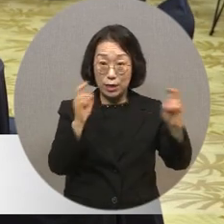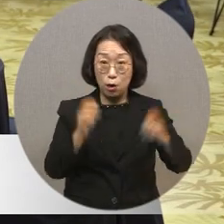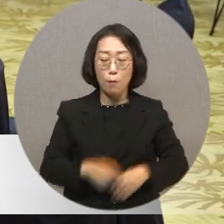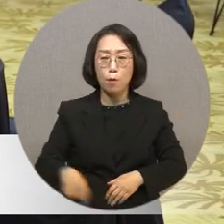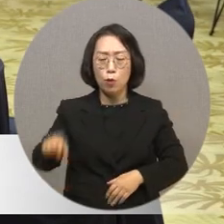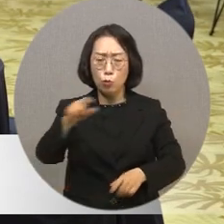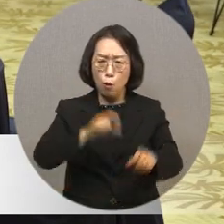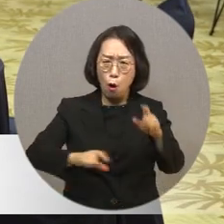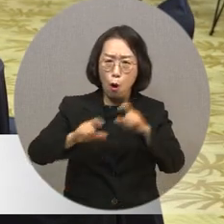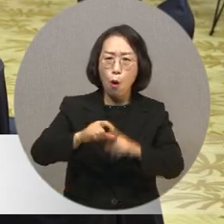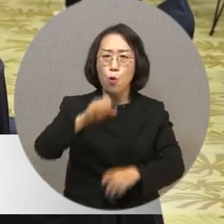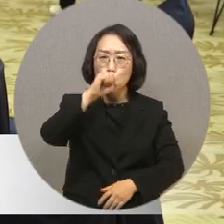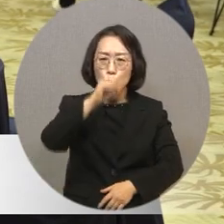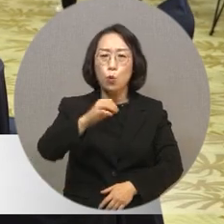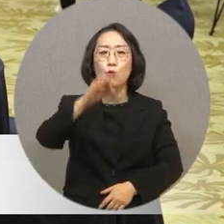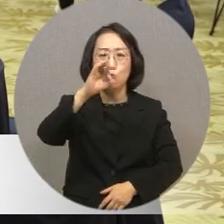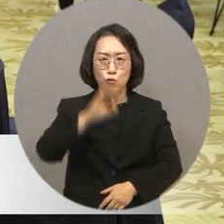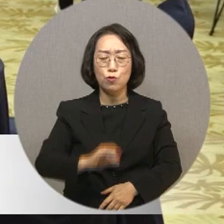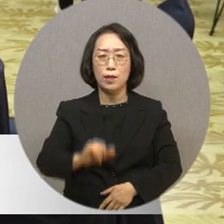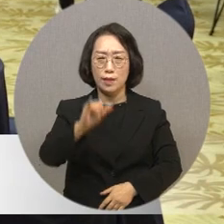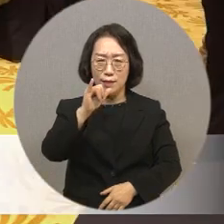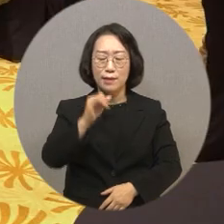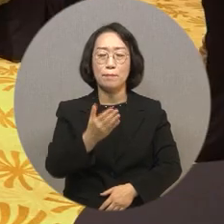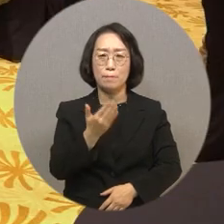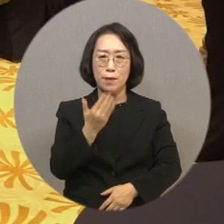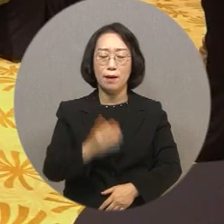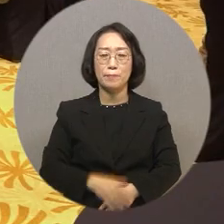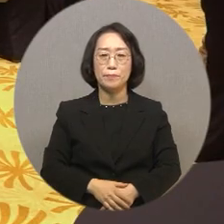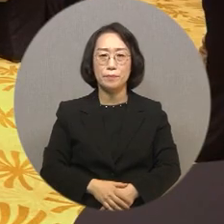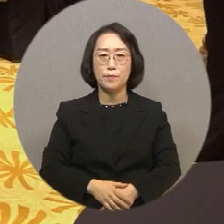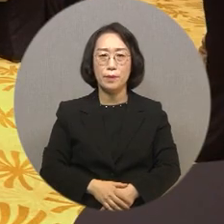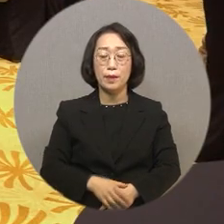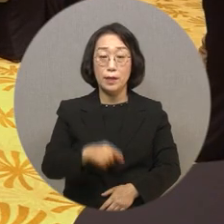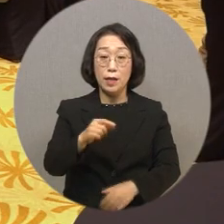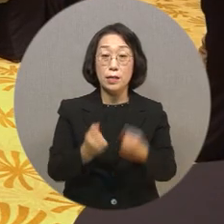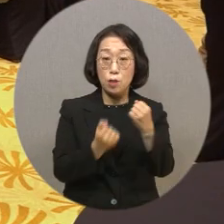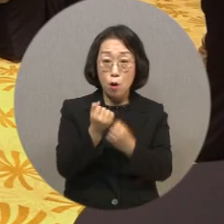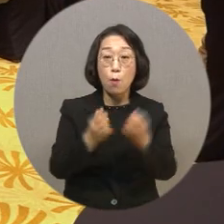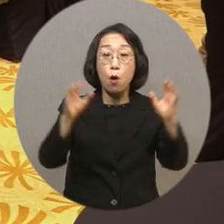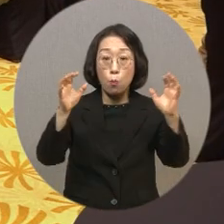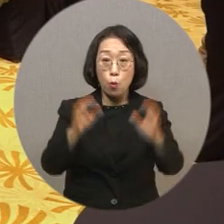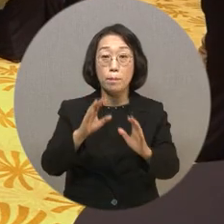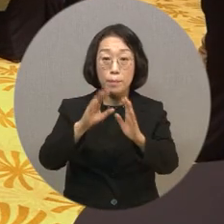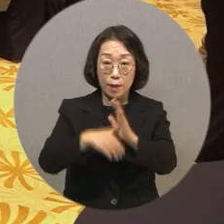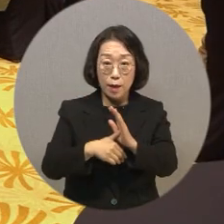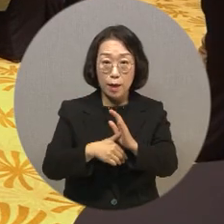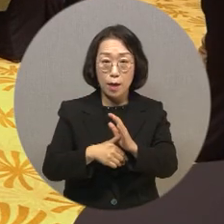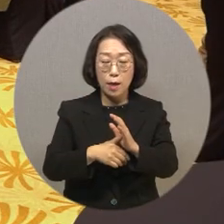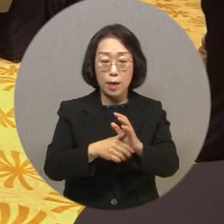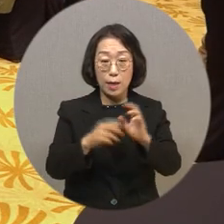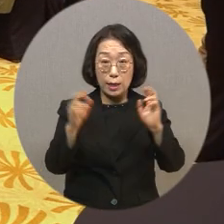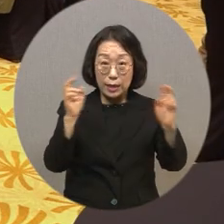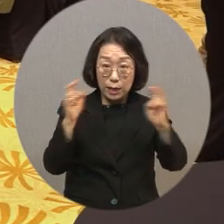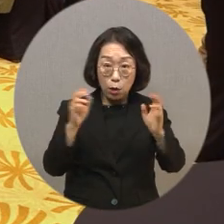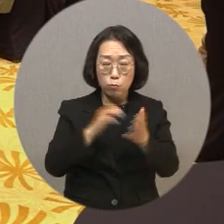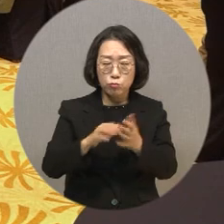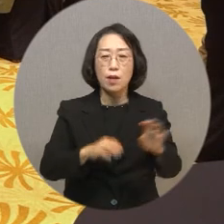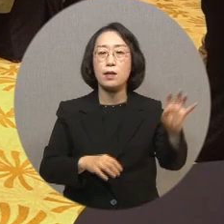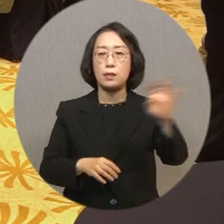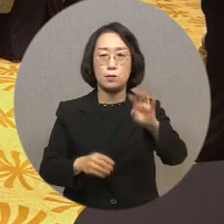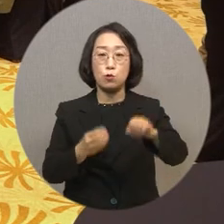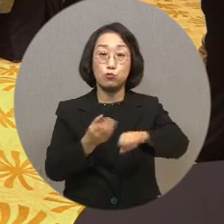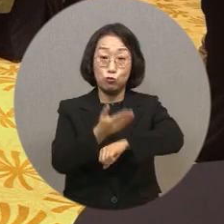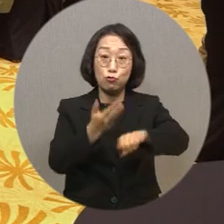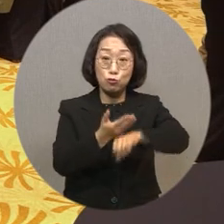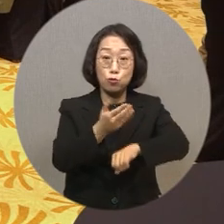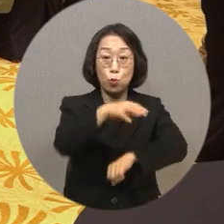좀 더 플러스 요인으로 작용하지 않을까 그런 생각하고 있습니다. 이번 찾아가는 코트라 설명회에는 40개의 경기북부 관내